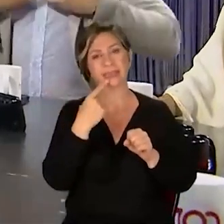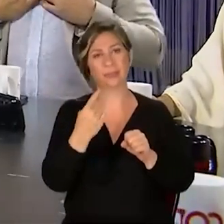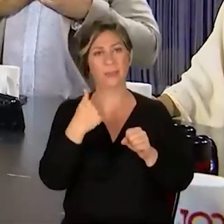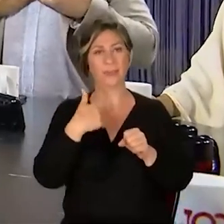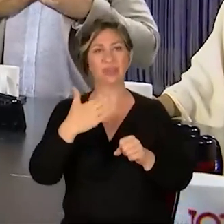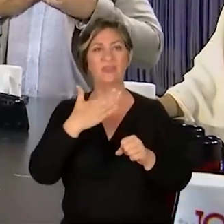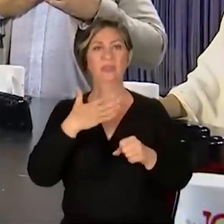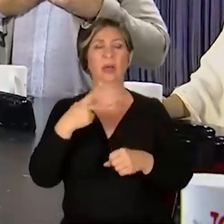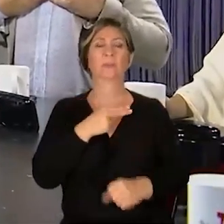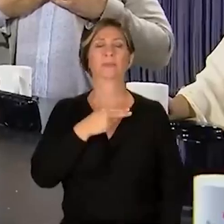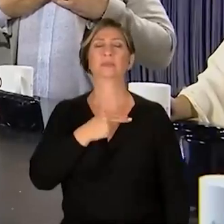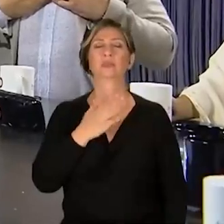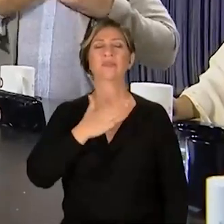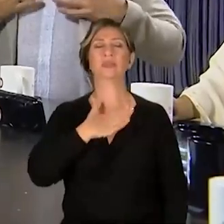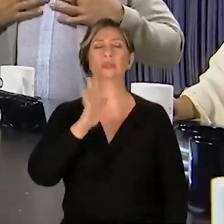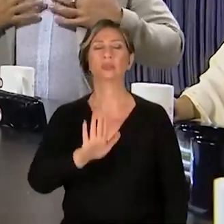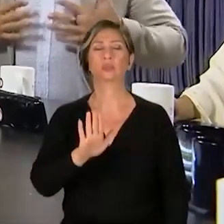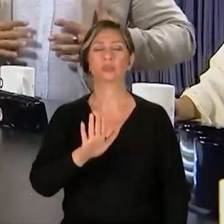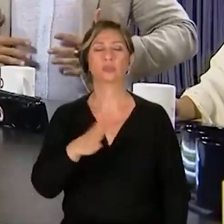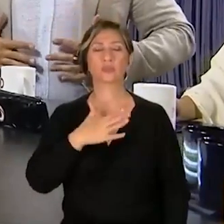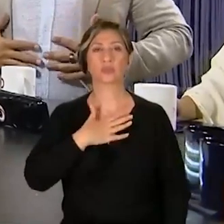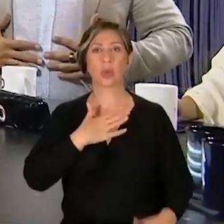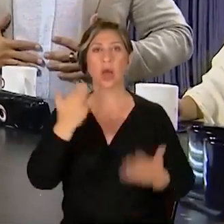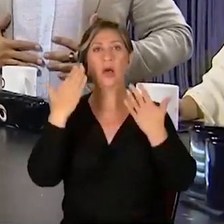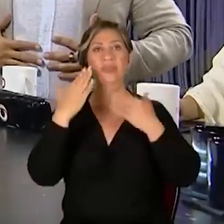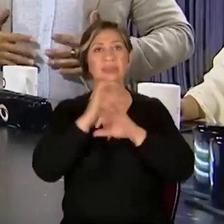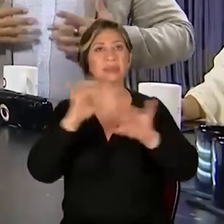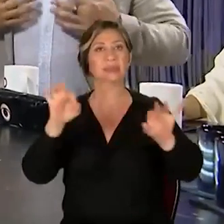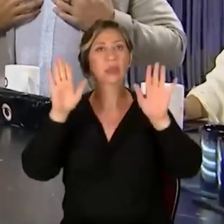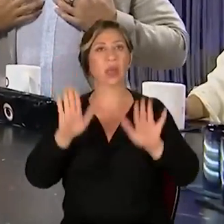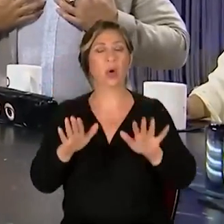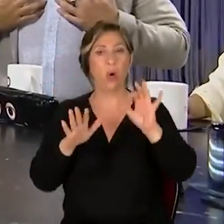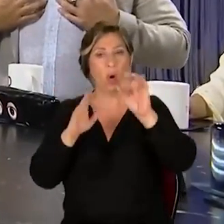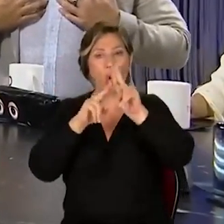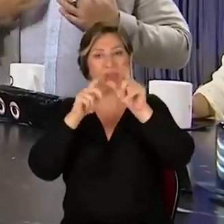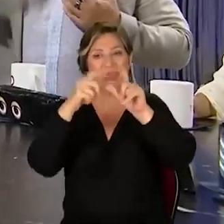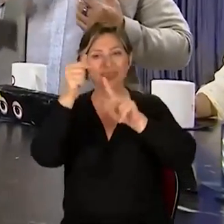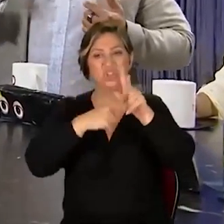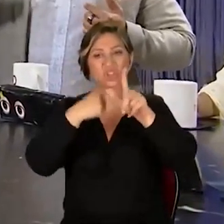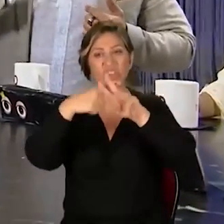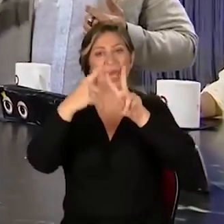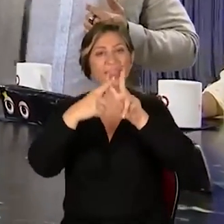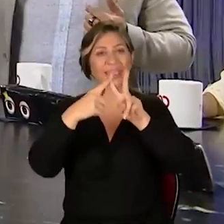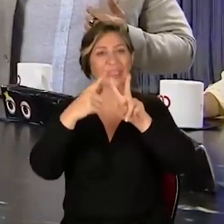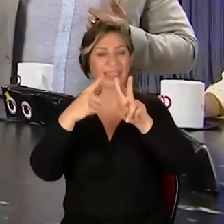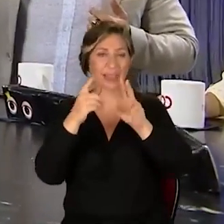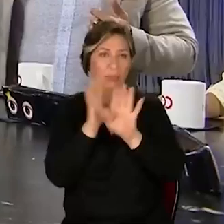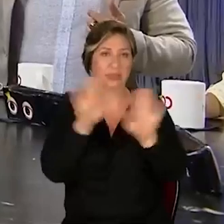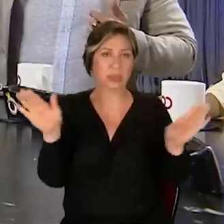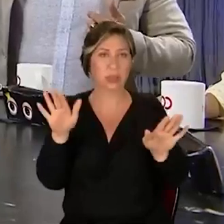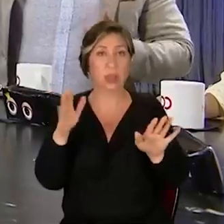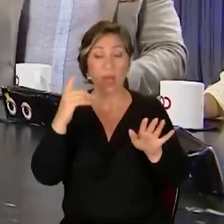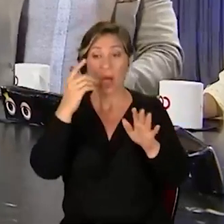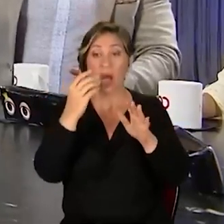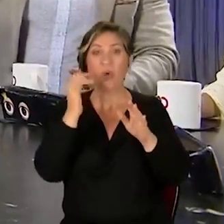benim nefesim kesildi, durdum. Ne yaptı? Vücut oksijensiz kaldı. Şimdi oksijensiz kaldığı zaman vücuttaki karbondioksit